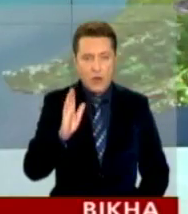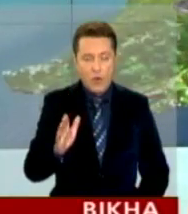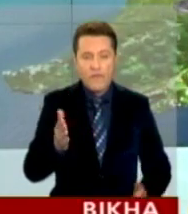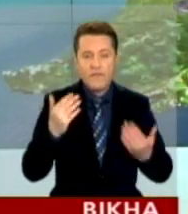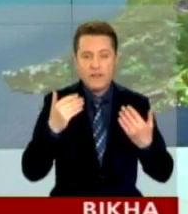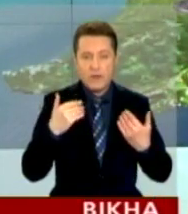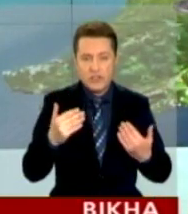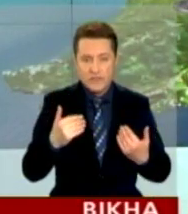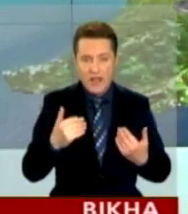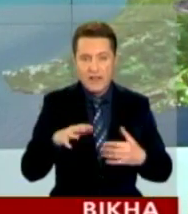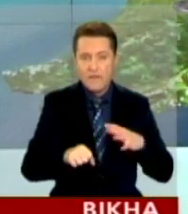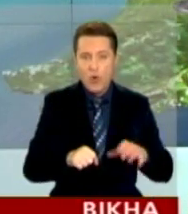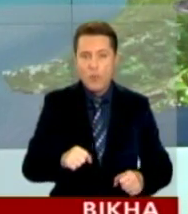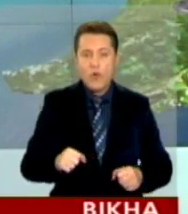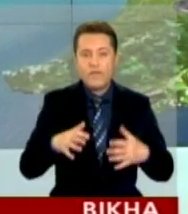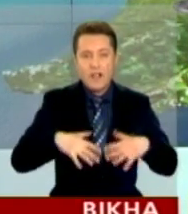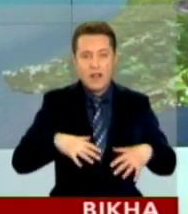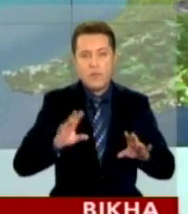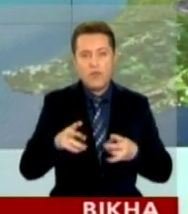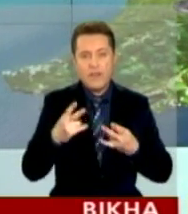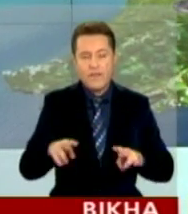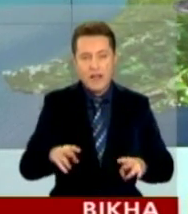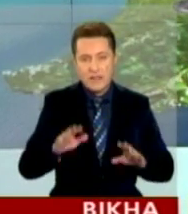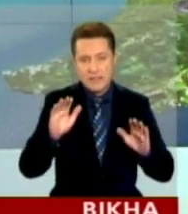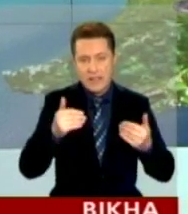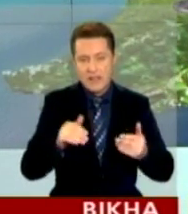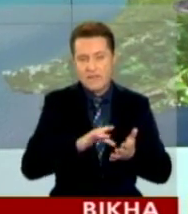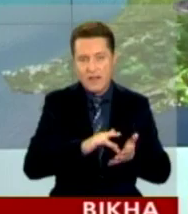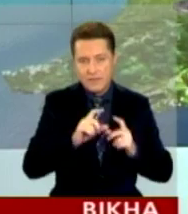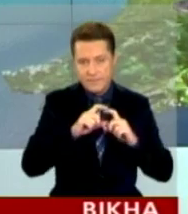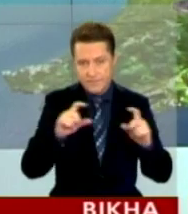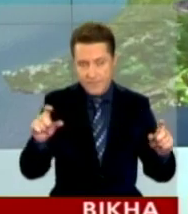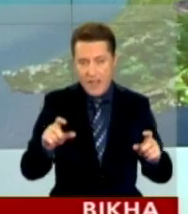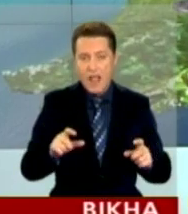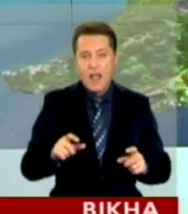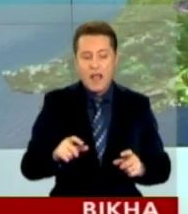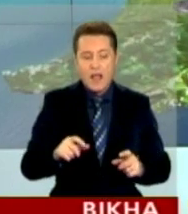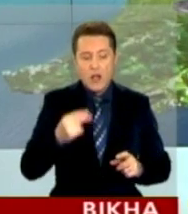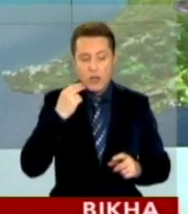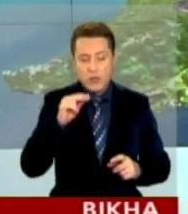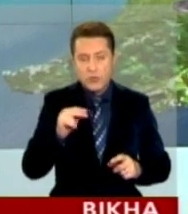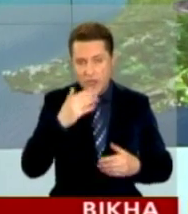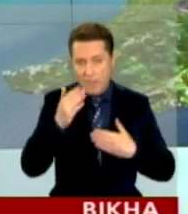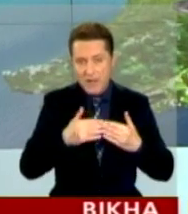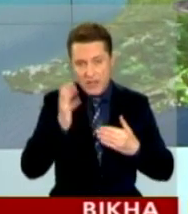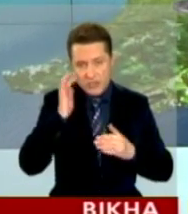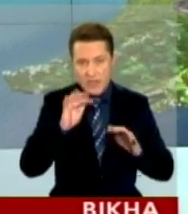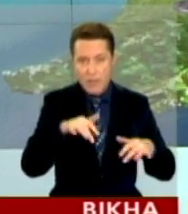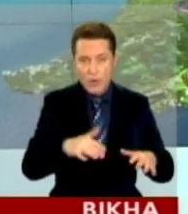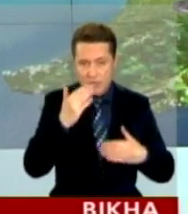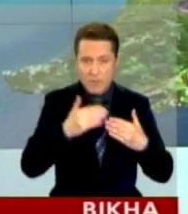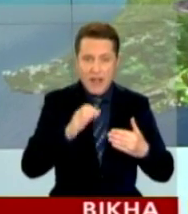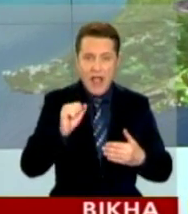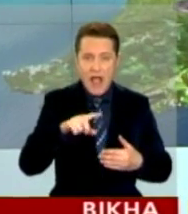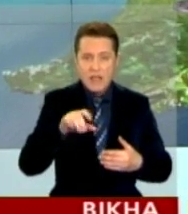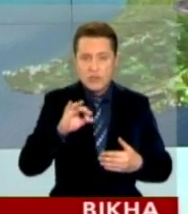Відпочивати в окупованому Криму не варто, закликає Держагенція з туризму і курортів. Відлежувати боки краще в Причорномор'ї, Приазов'ї і в